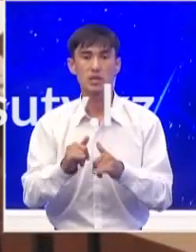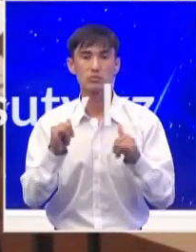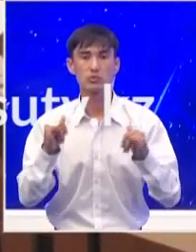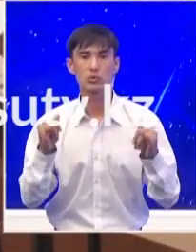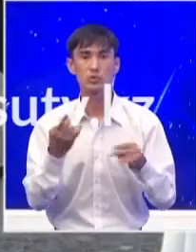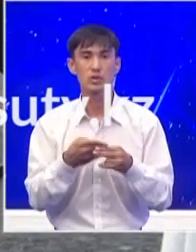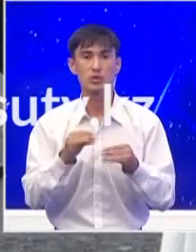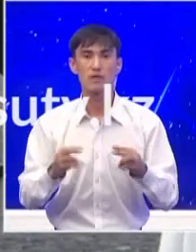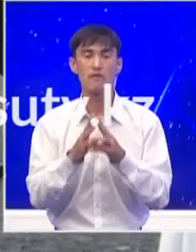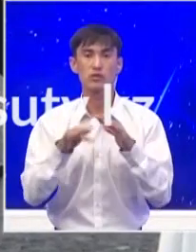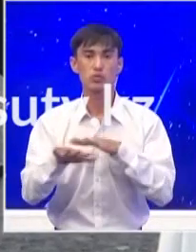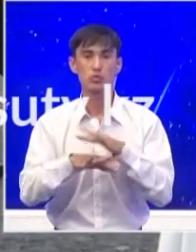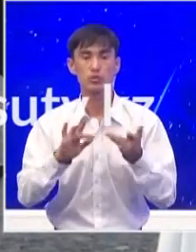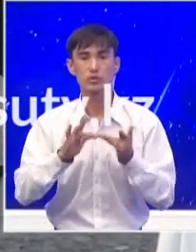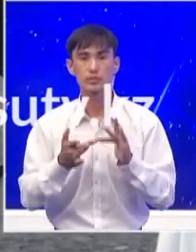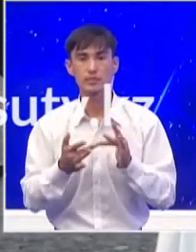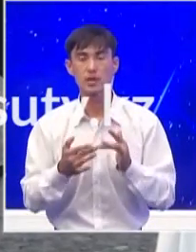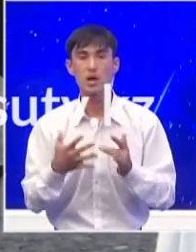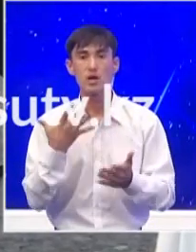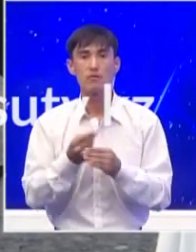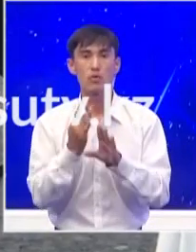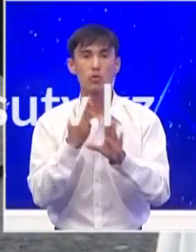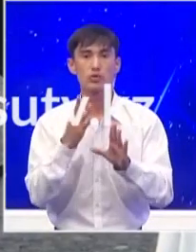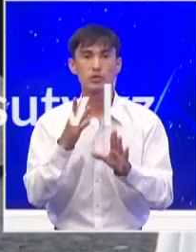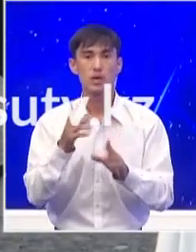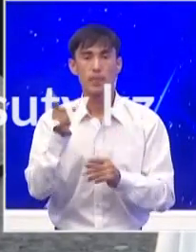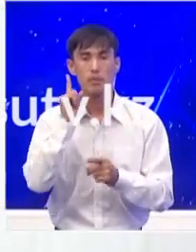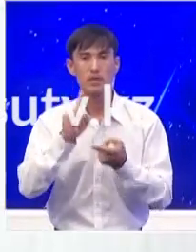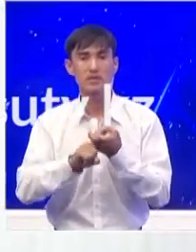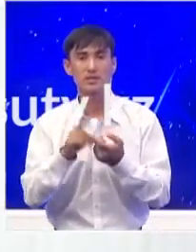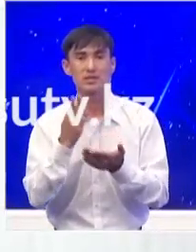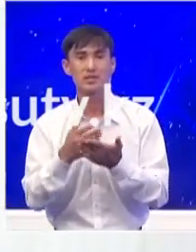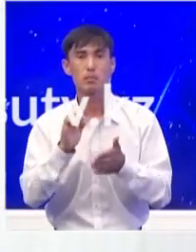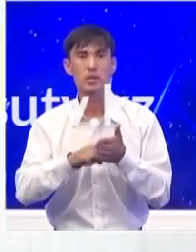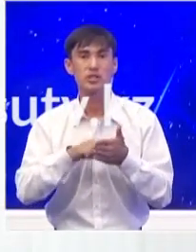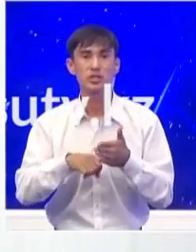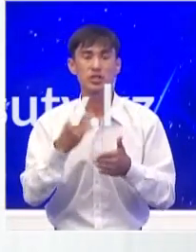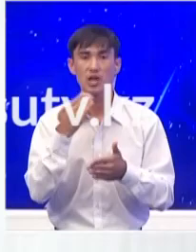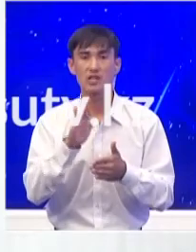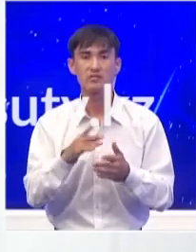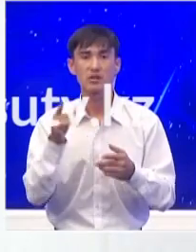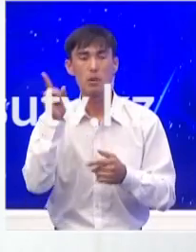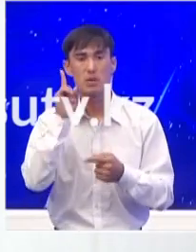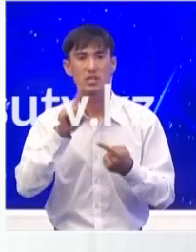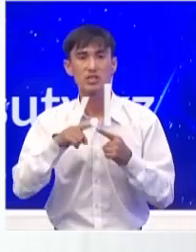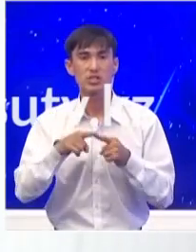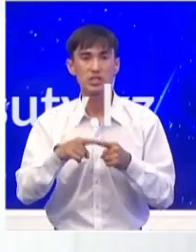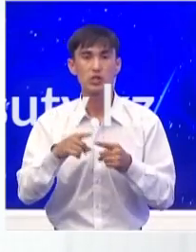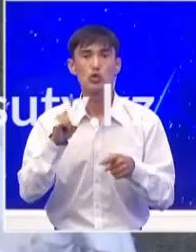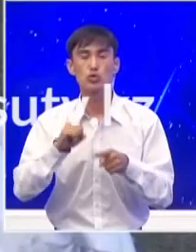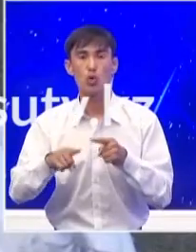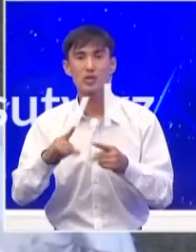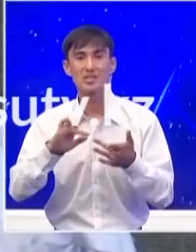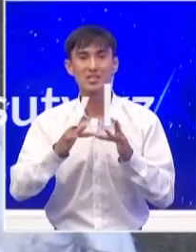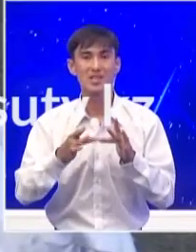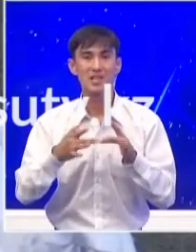инфраструктуру свою очередь операторы связи называют несколько причин не качественной мобильной сети скорость интернета в этих местах